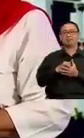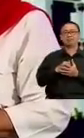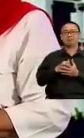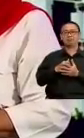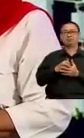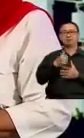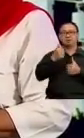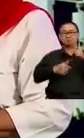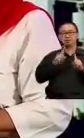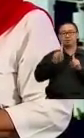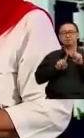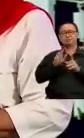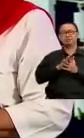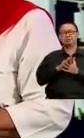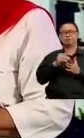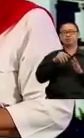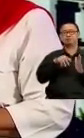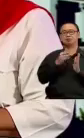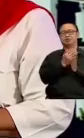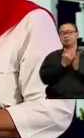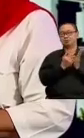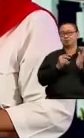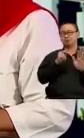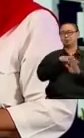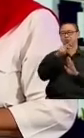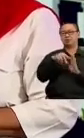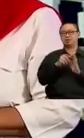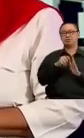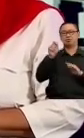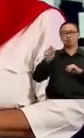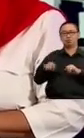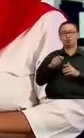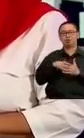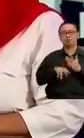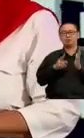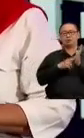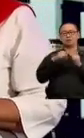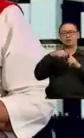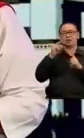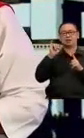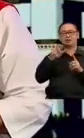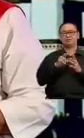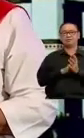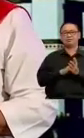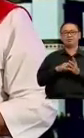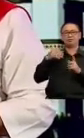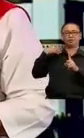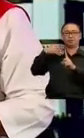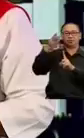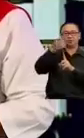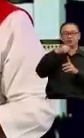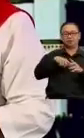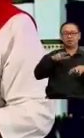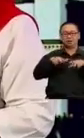menambah atau mendirikan jumlah sekolah, terutama di wilayah-wilayah yang belum memiliki sekolah. Hal ini dilakukan untuk